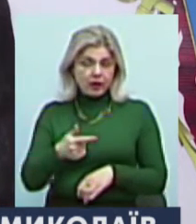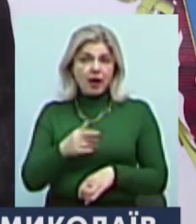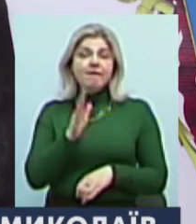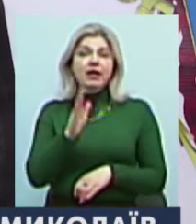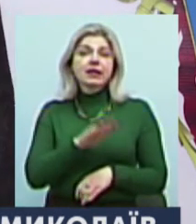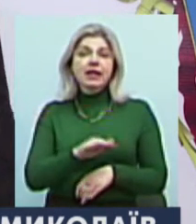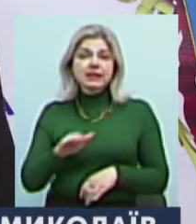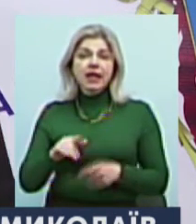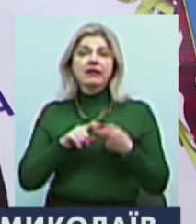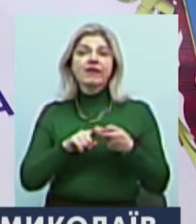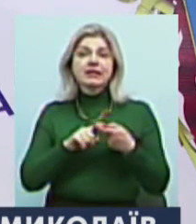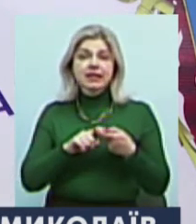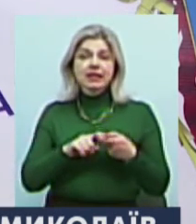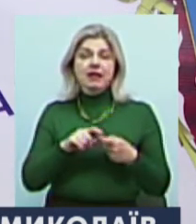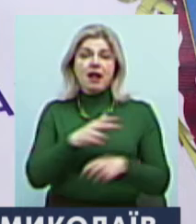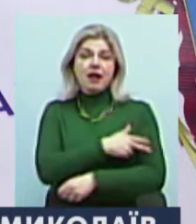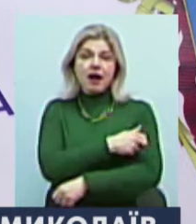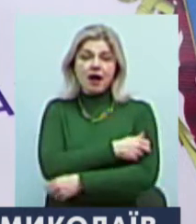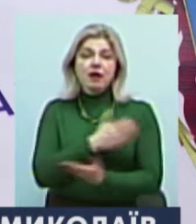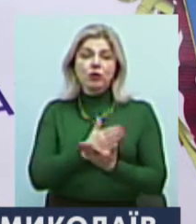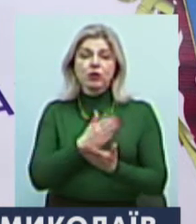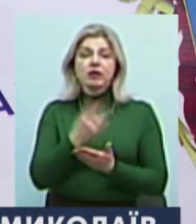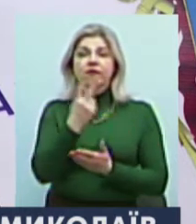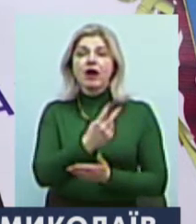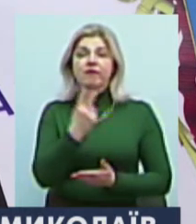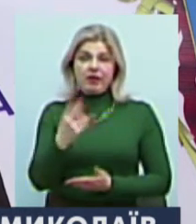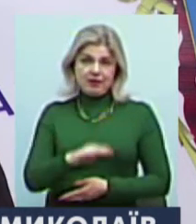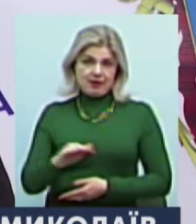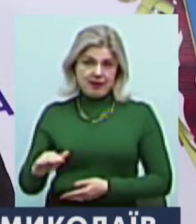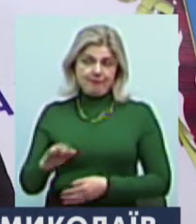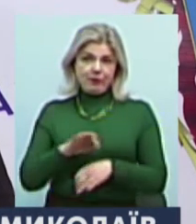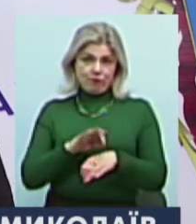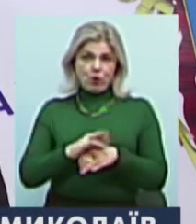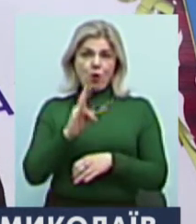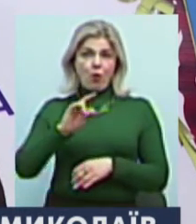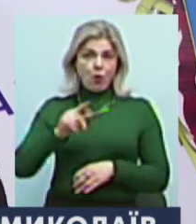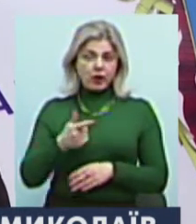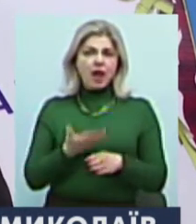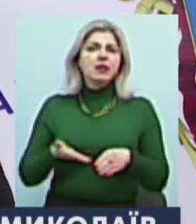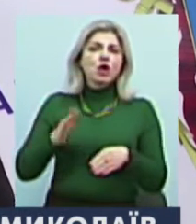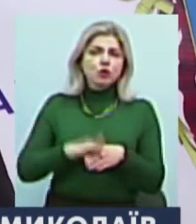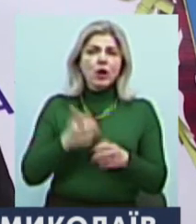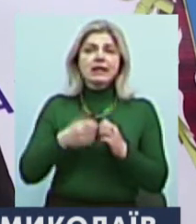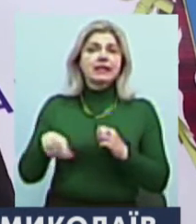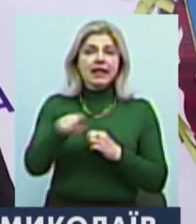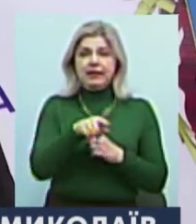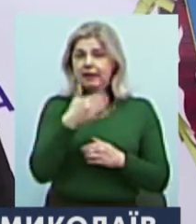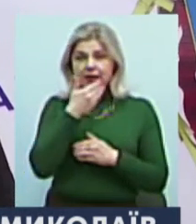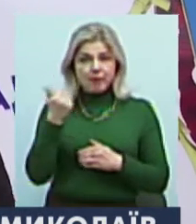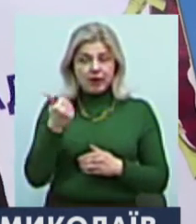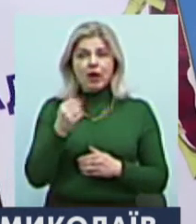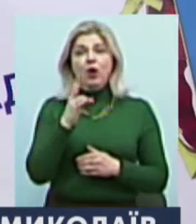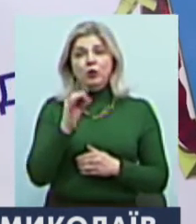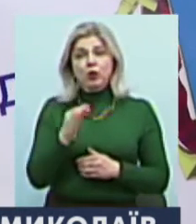дитячій інфекційній лікарні знаходиться 22 дітей, хворих на кір. Важких серед них немає, а вони,